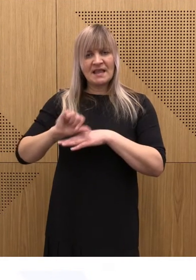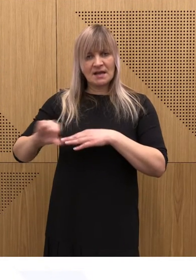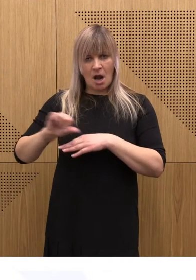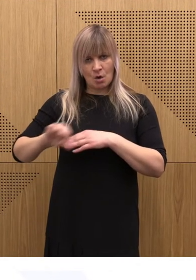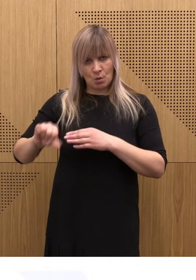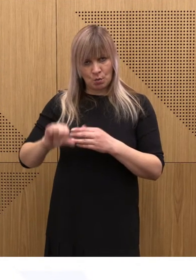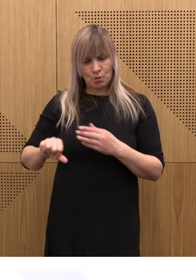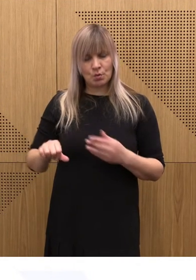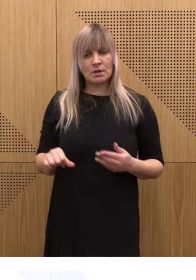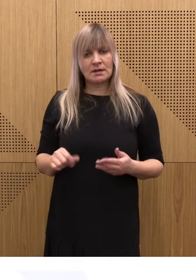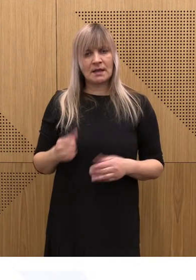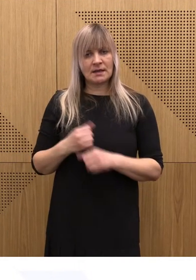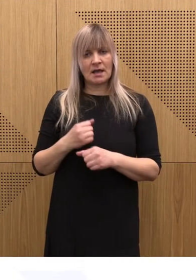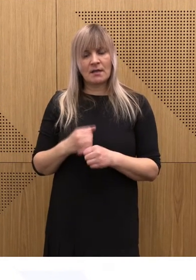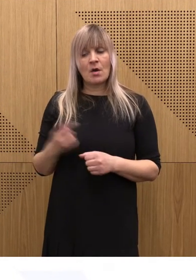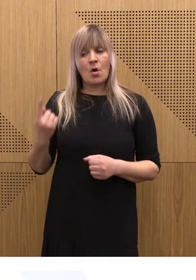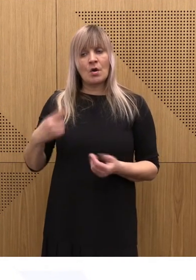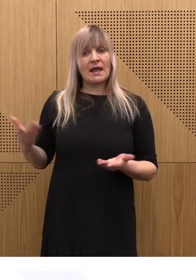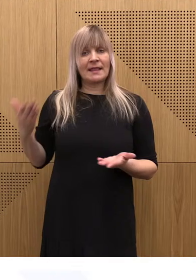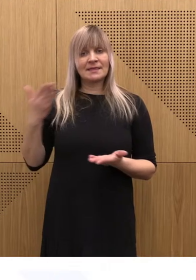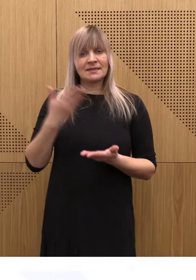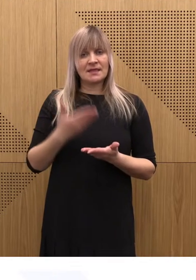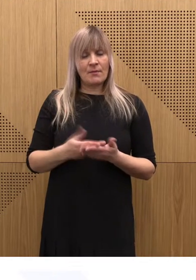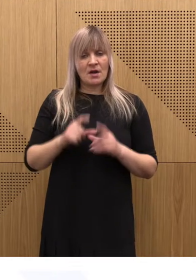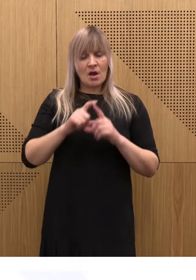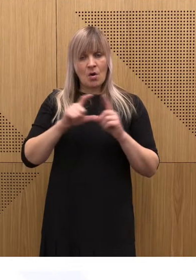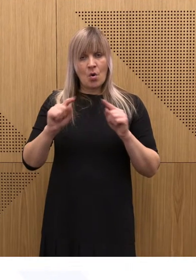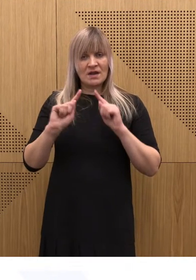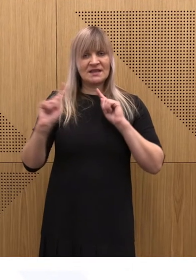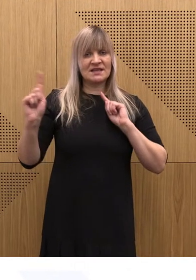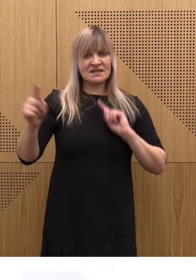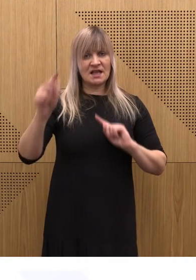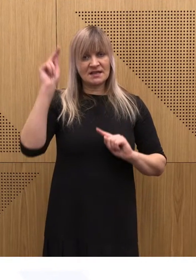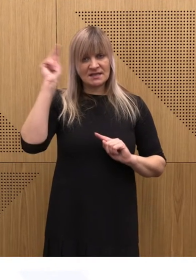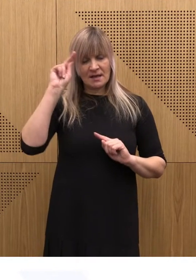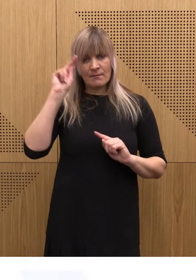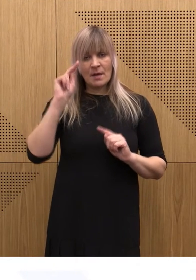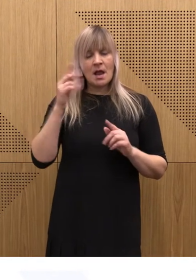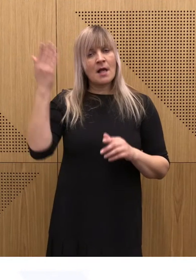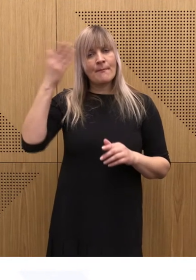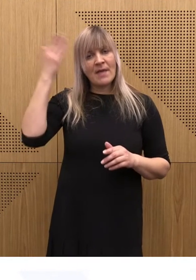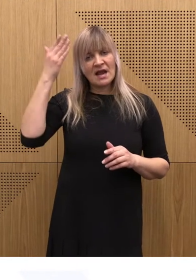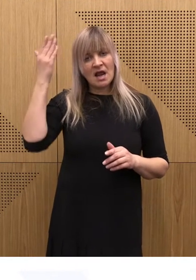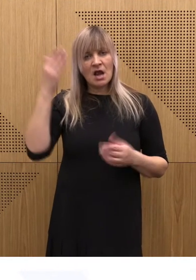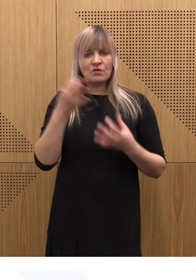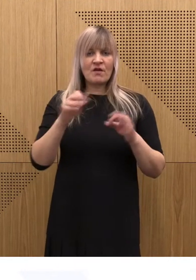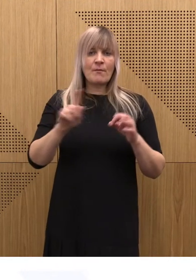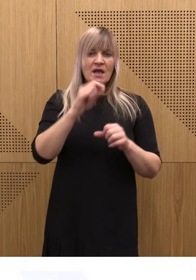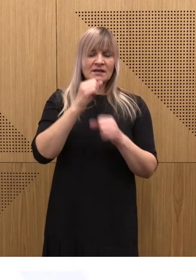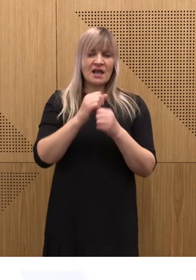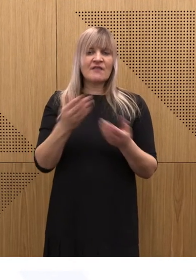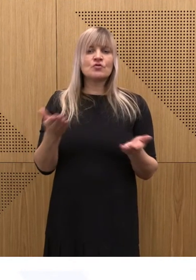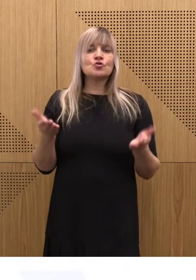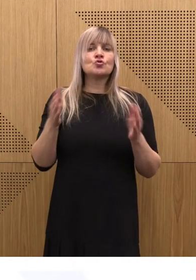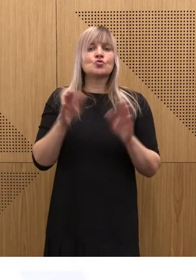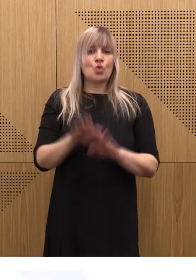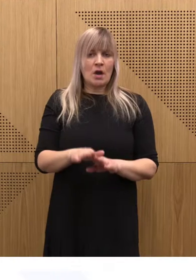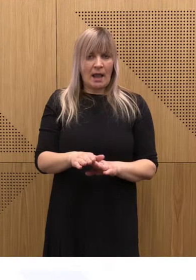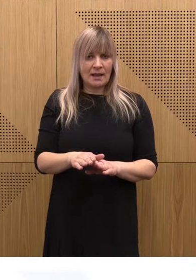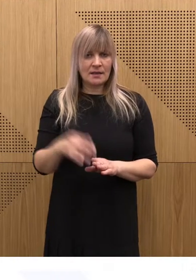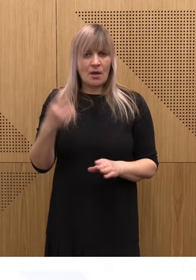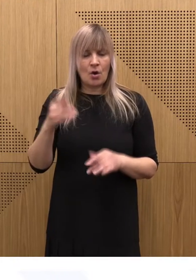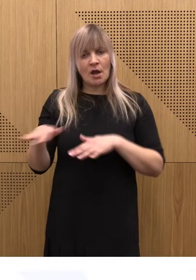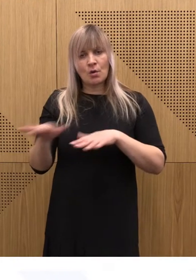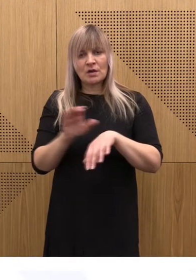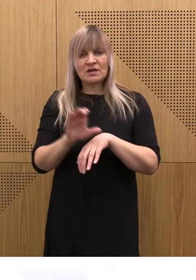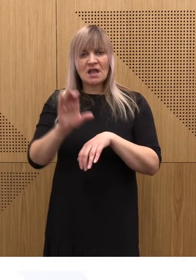panemiseks. Oli ettepanek saata koolid distantsõppele, sulgeda meelelahutus ja vabaaja tegevus, üritused edasi